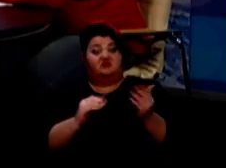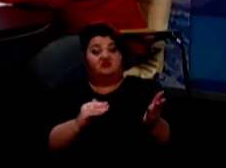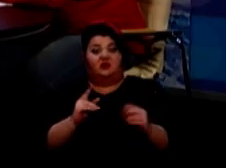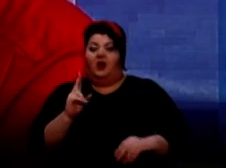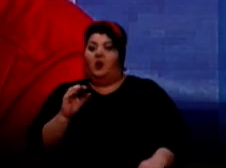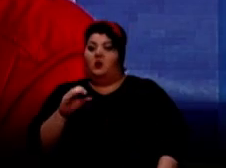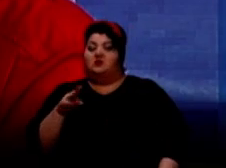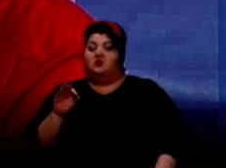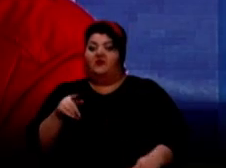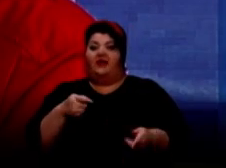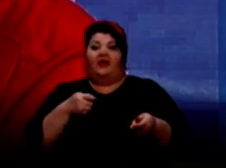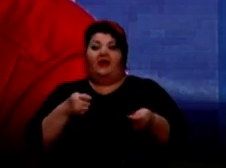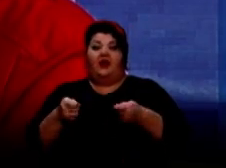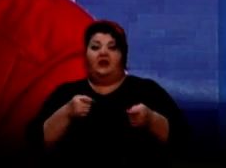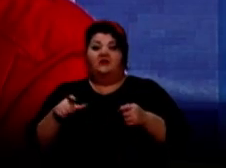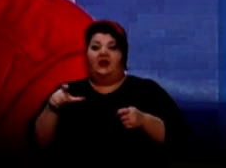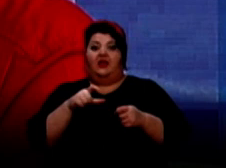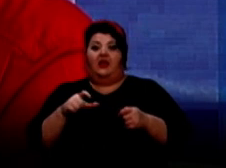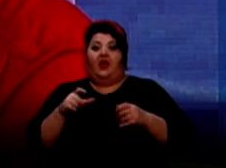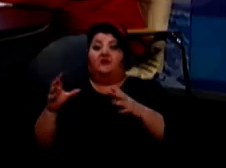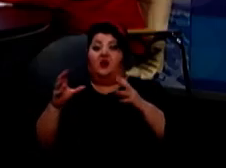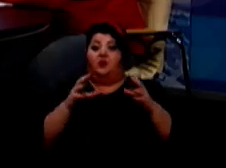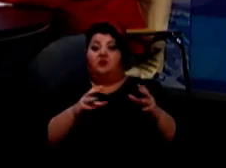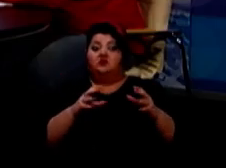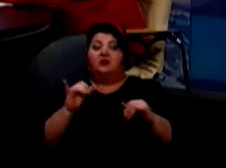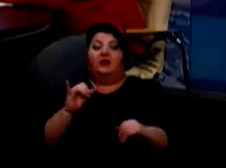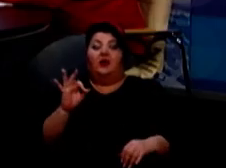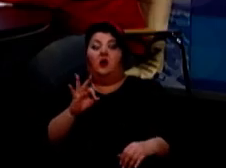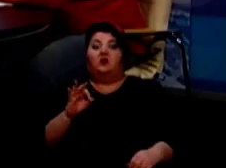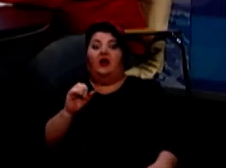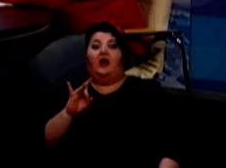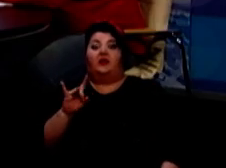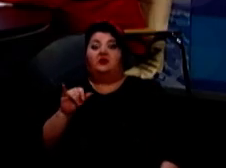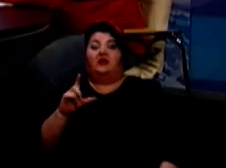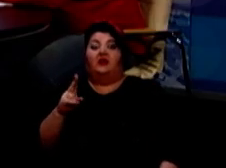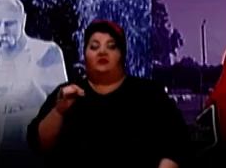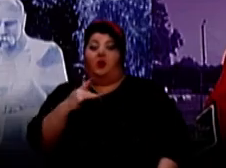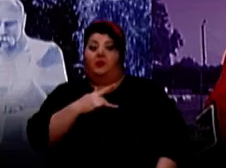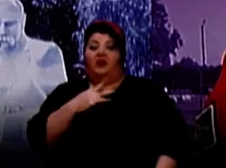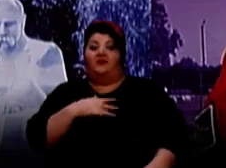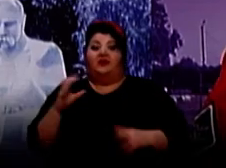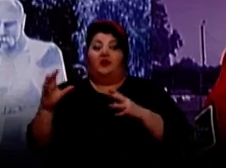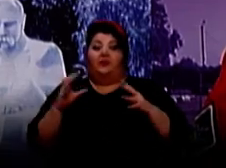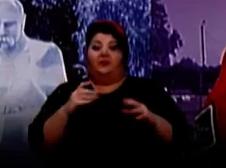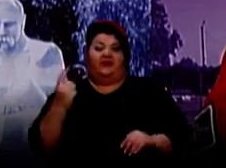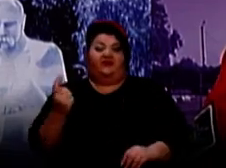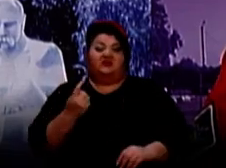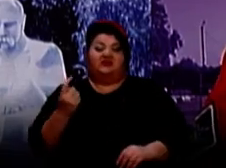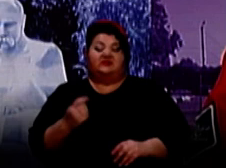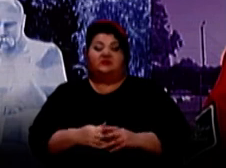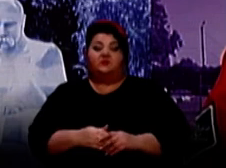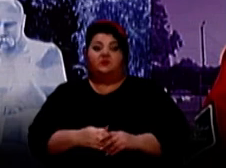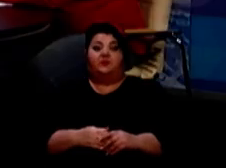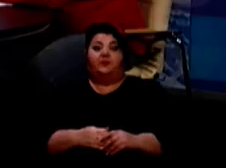Костов, керівник товариства «Євробус Полтава». Добрий вечір. І Оксана Андрієвська, приватна перевізниця. Добрий вечір. Добрий вечір.